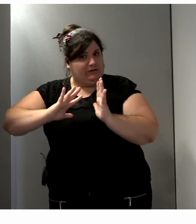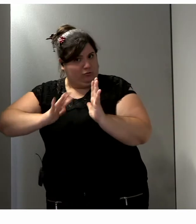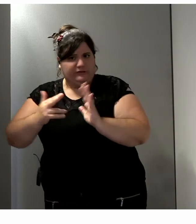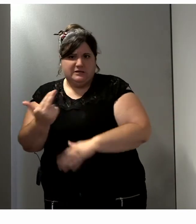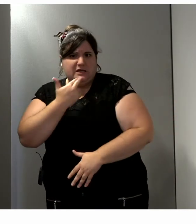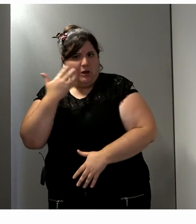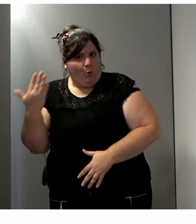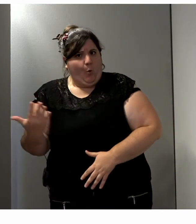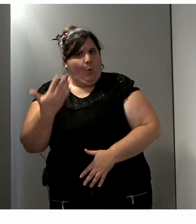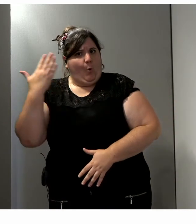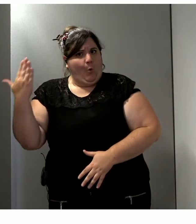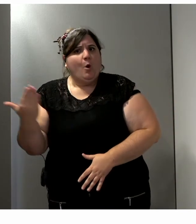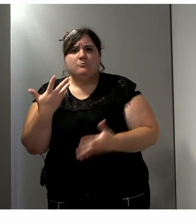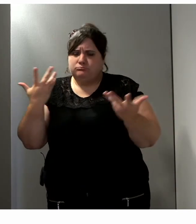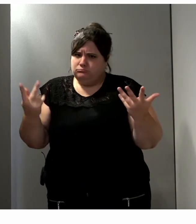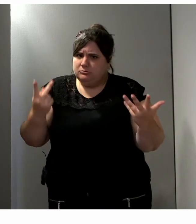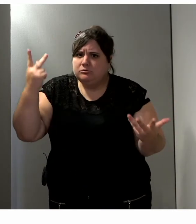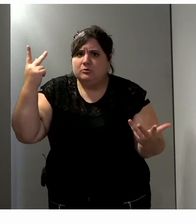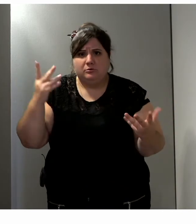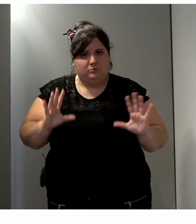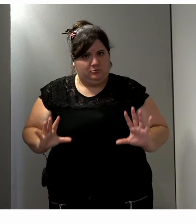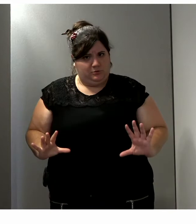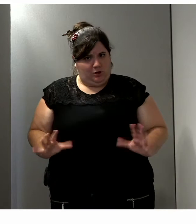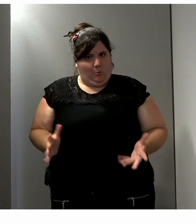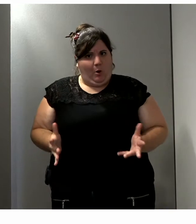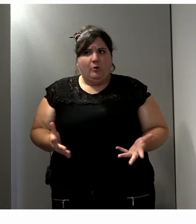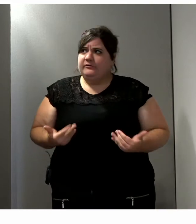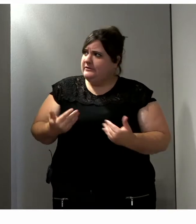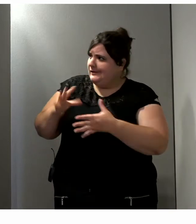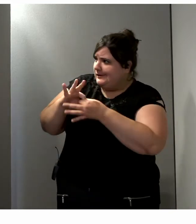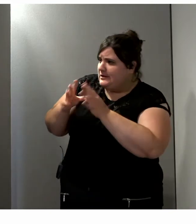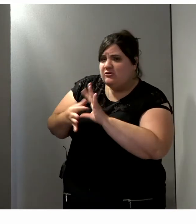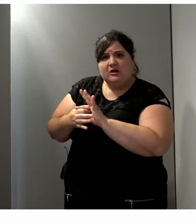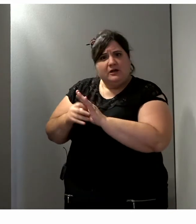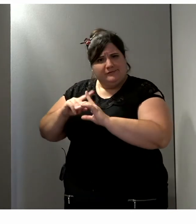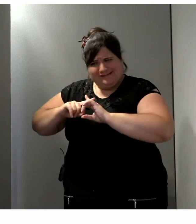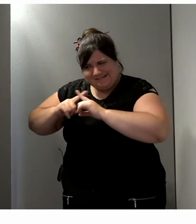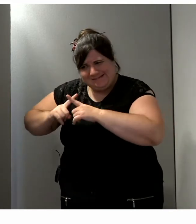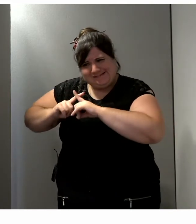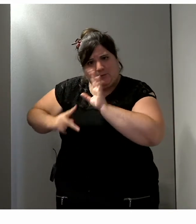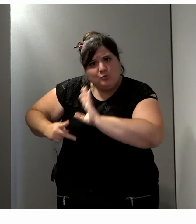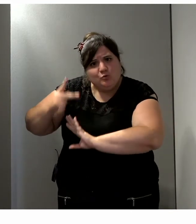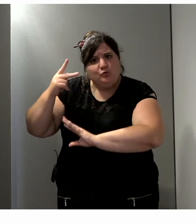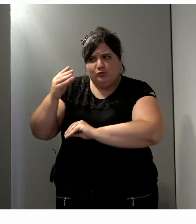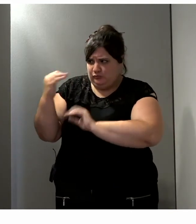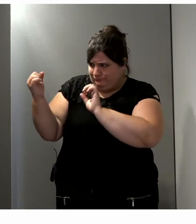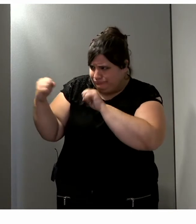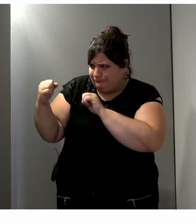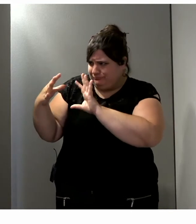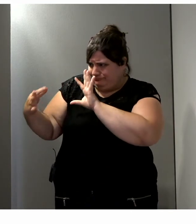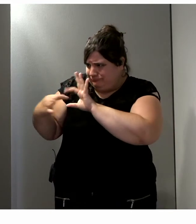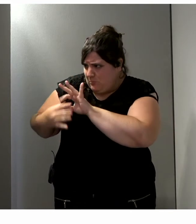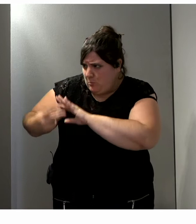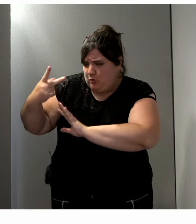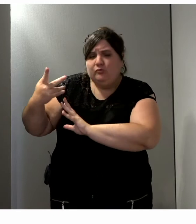vont pouvoir plus facilement que par le passé faire l'objet d'échanges avec les chaînes au moment où vous conventionnez avec elles, c'est ça? C'est vraiment l'ambition qui